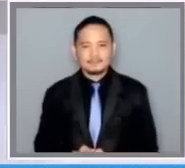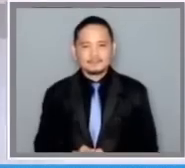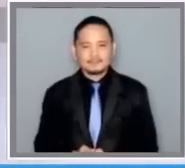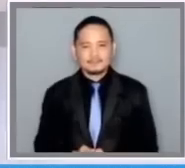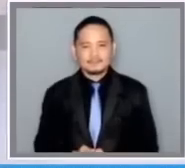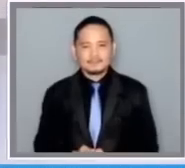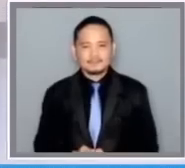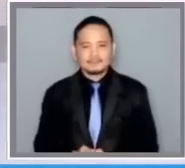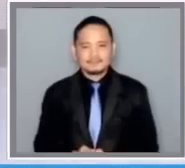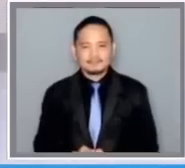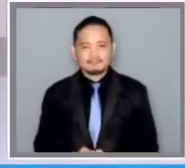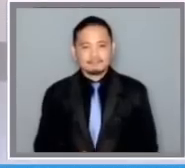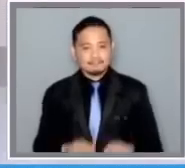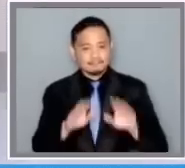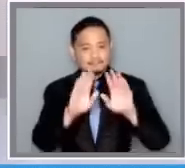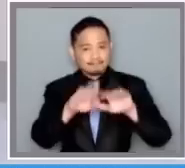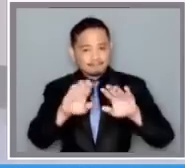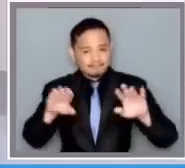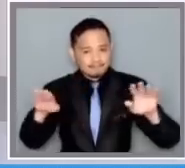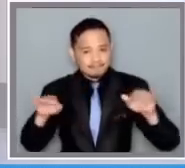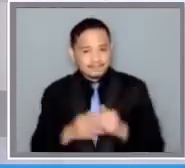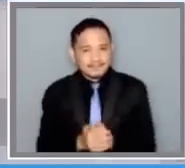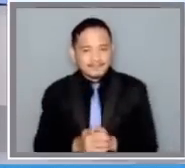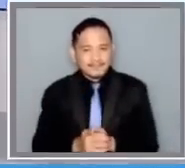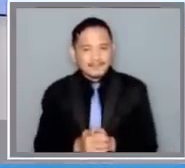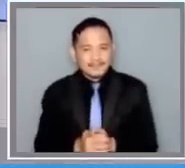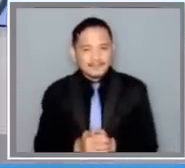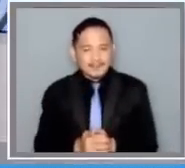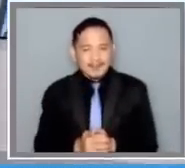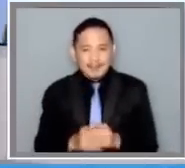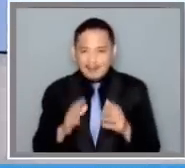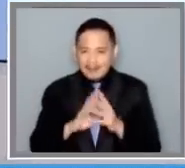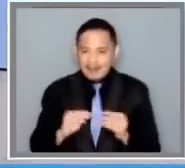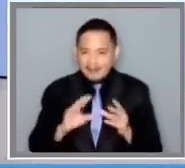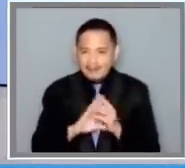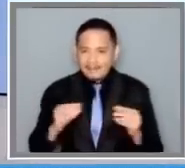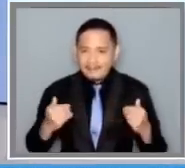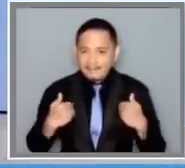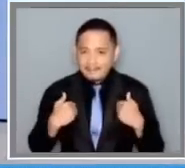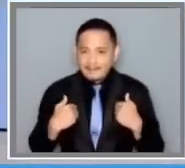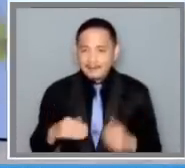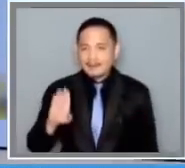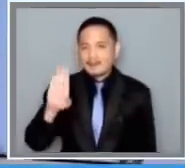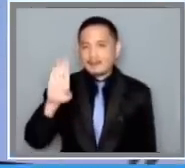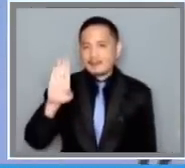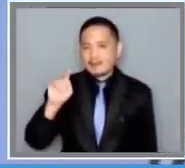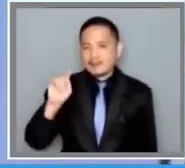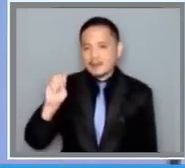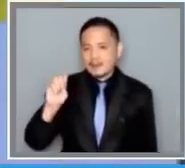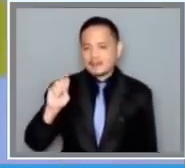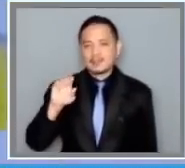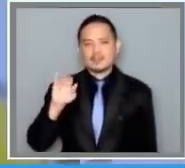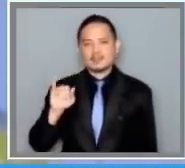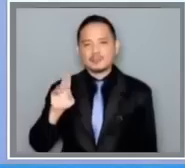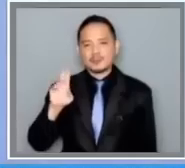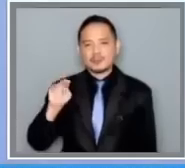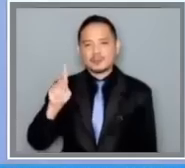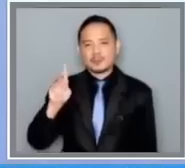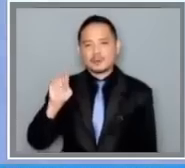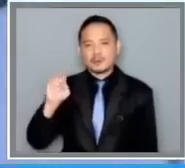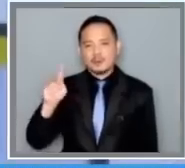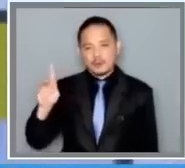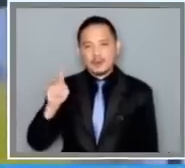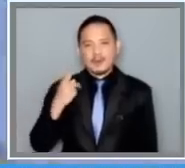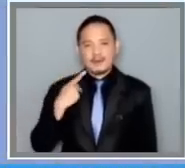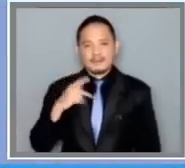Entertainment news na tayo ulit, mga mare. May patikim si global superstar BTS Jungkook sa kanyang upcoming single na